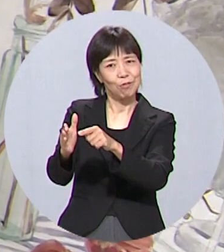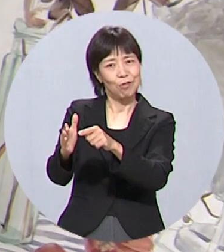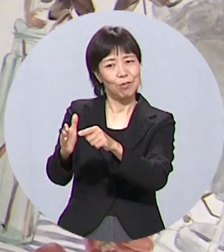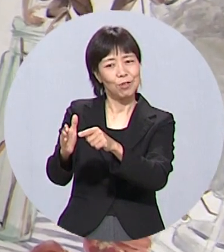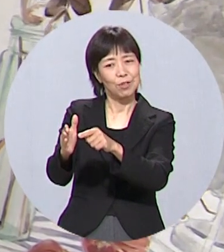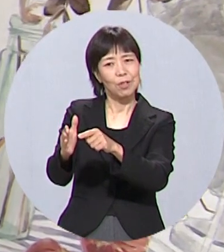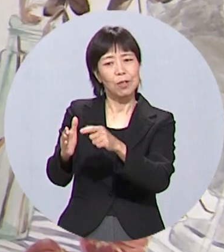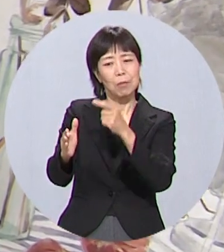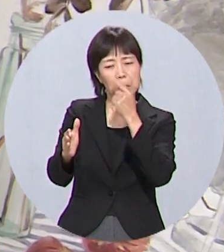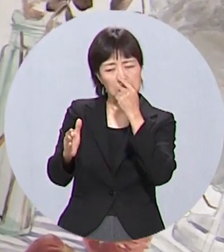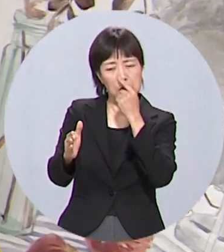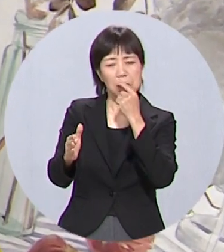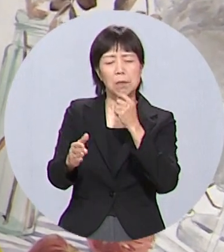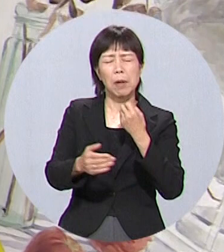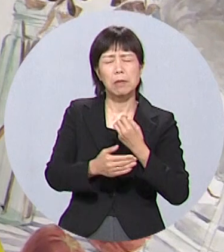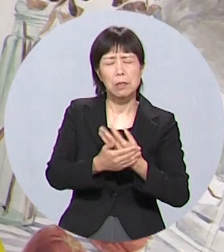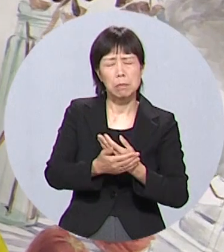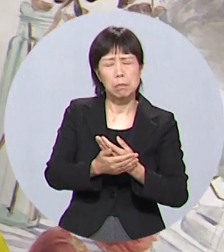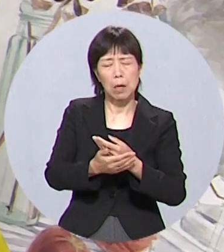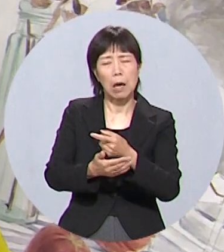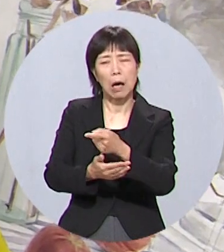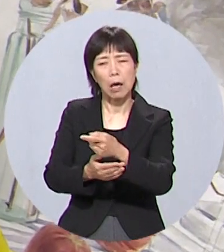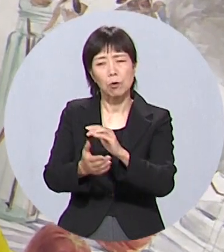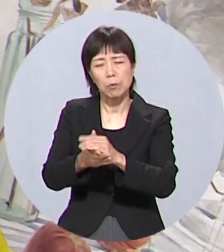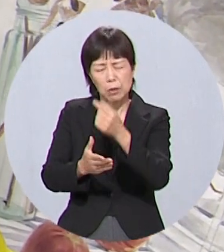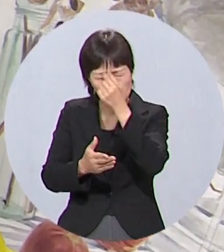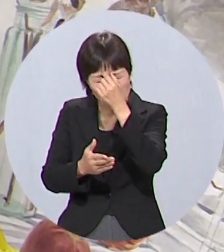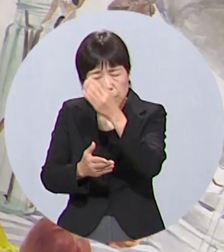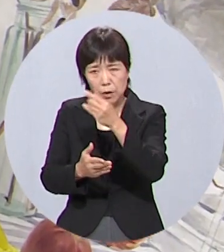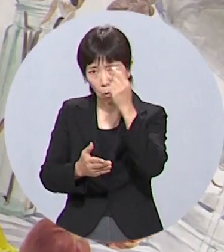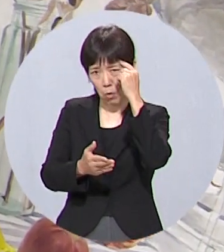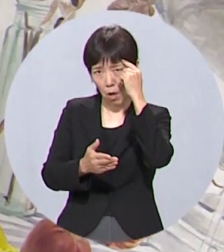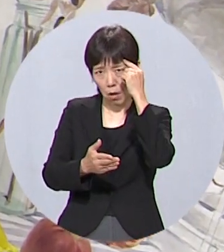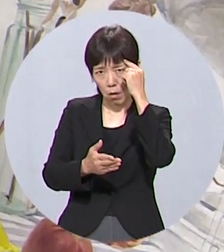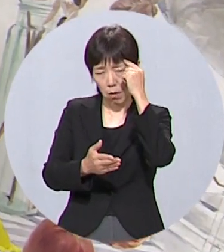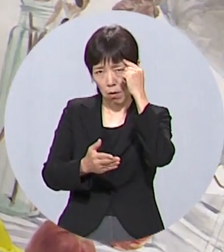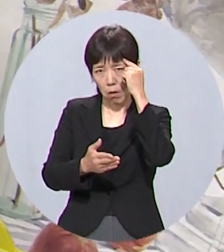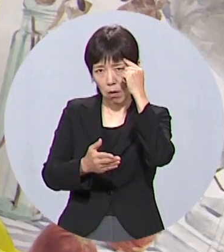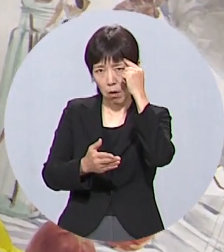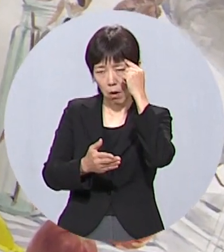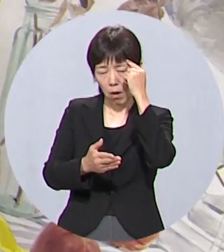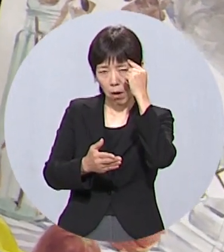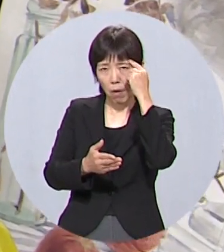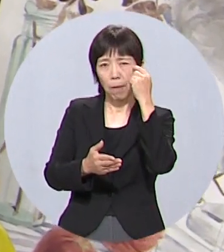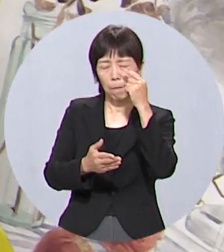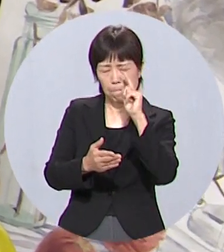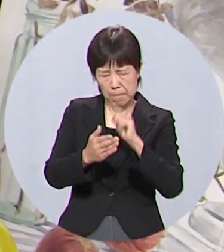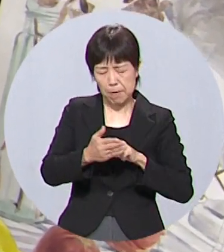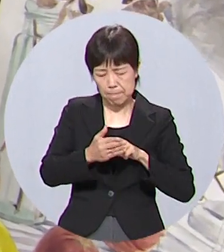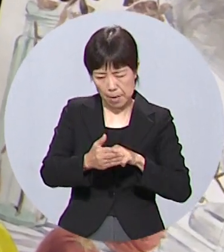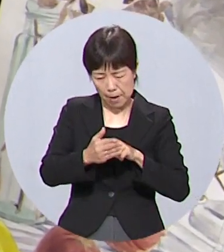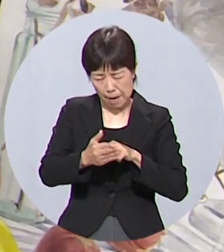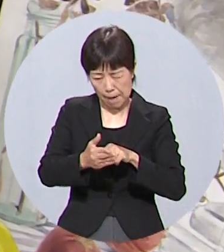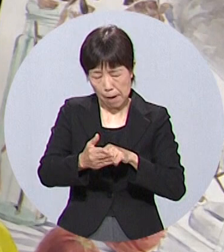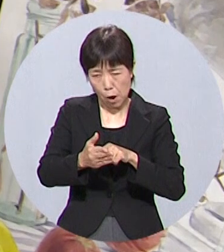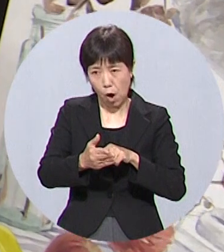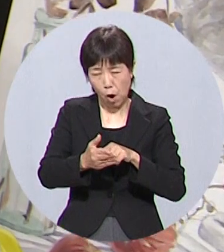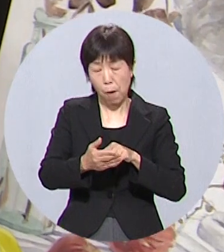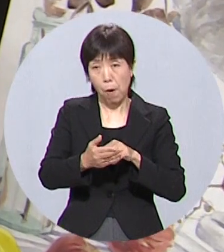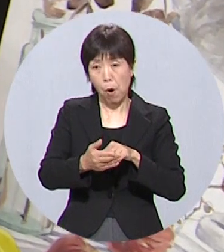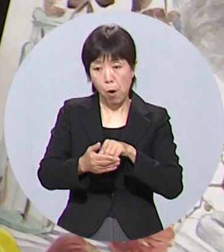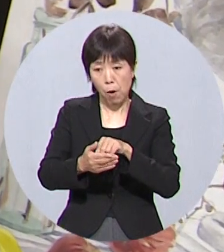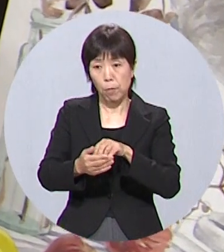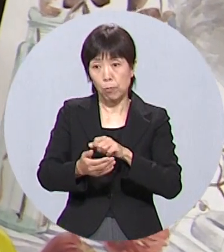満足いかない作品とかを作ると申し訳ないなとか思っていたので、そのなんとか賞に入ることができ